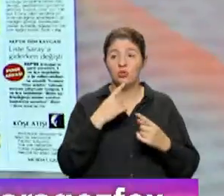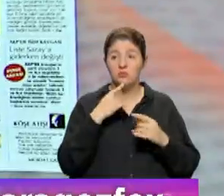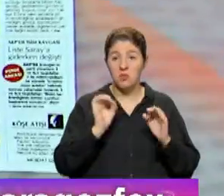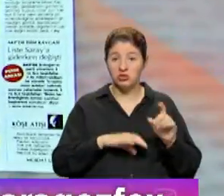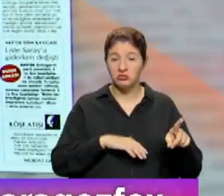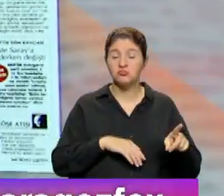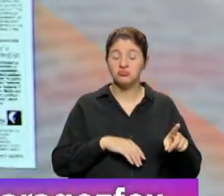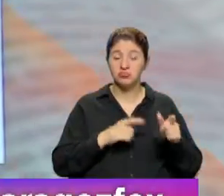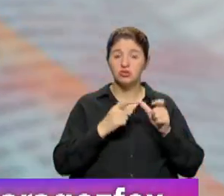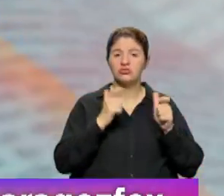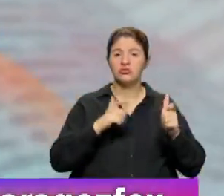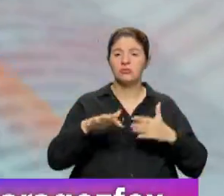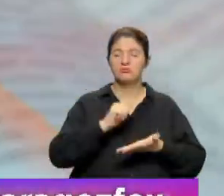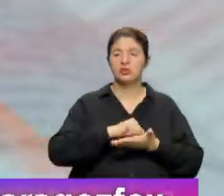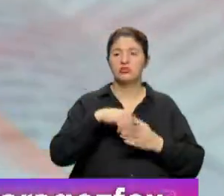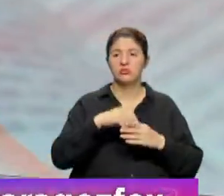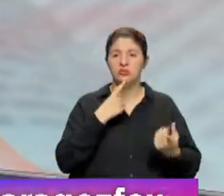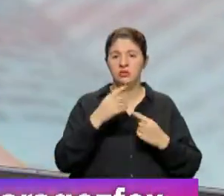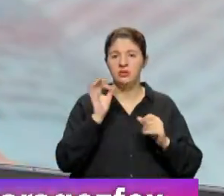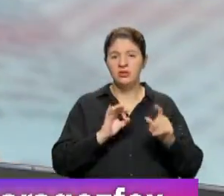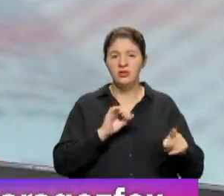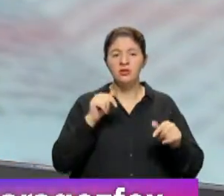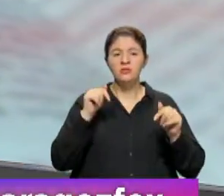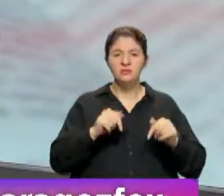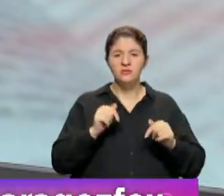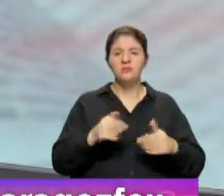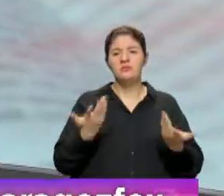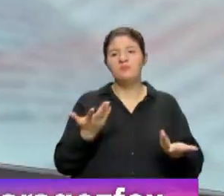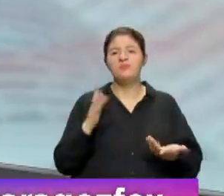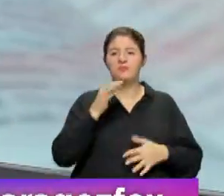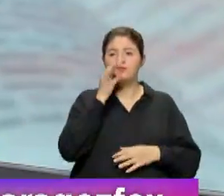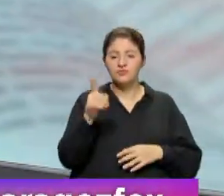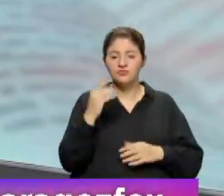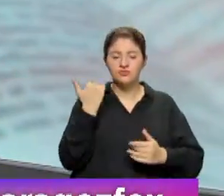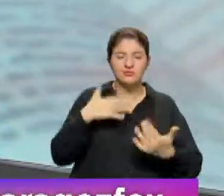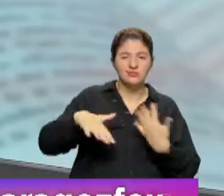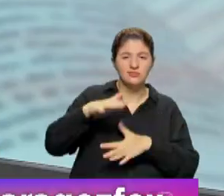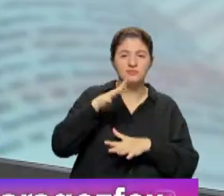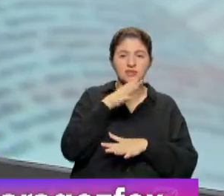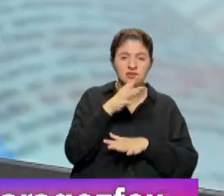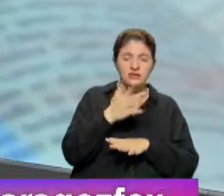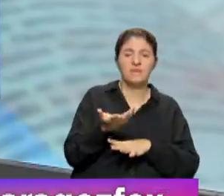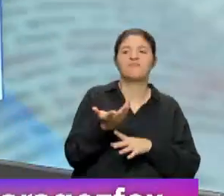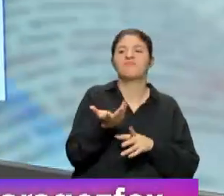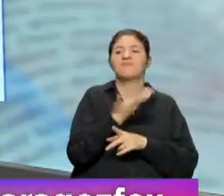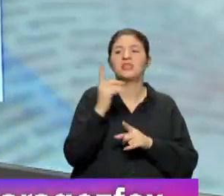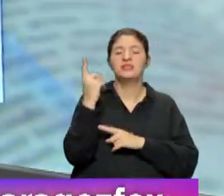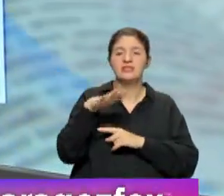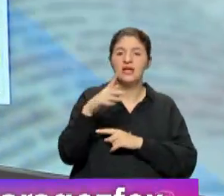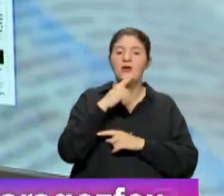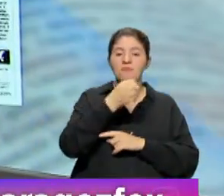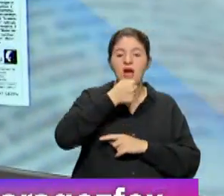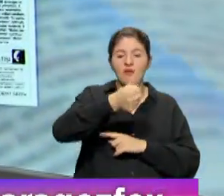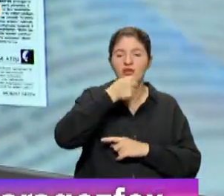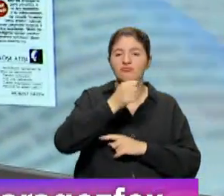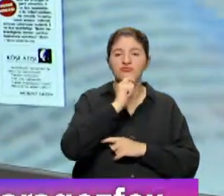başlandı sosyal medyada konuşulmaya başlandı Bugün de artık böyle Ankara kulislerinde ve liderlere uzatılacak